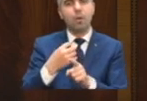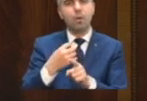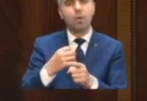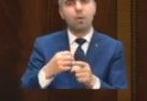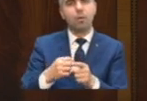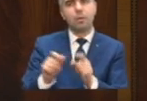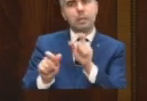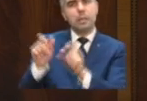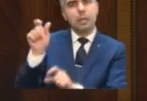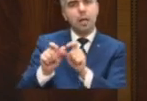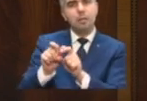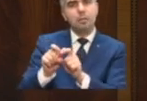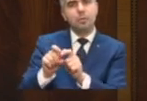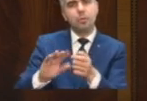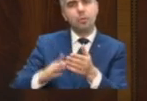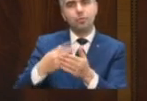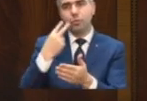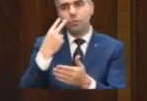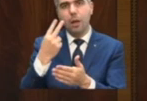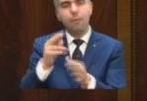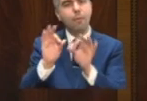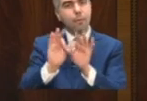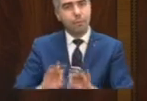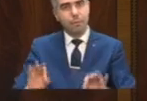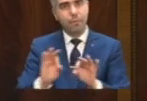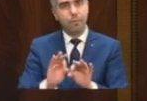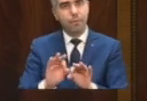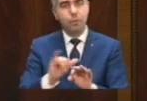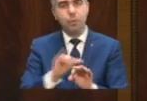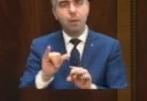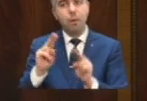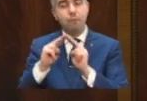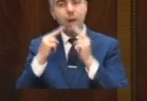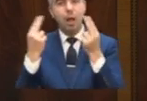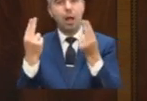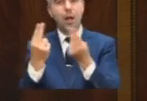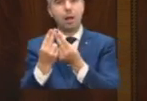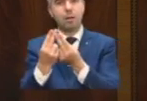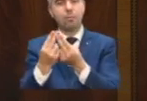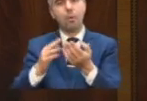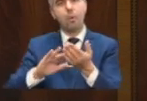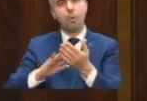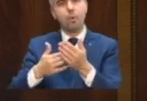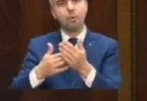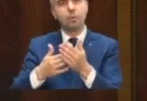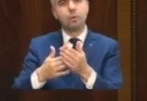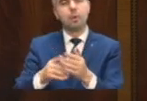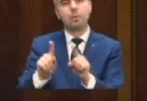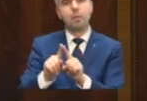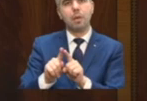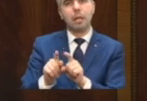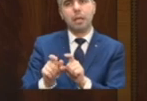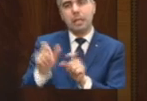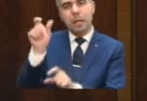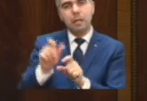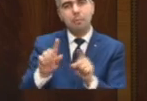اخوان كانه شيء ما حتى حاجه ماكينه، والعالم مروع، المواطنين المساكين كلهم فرحانين